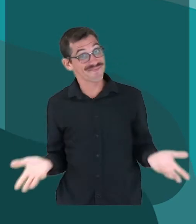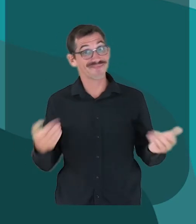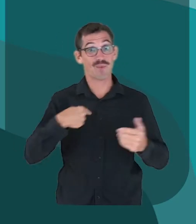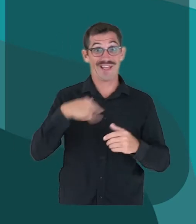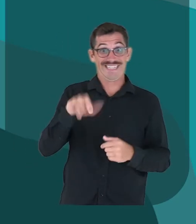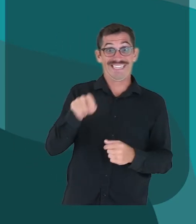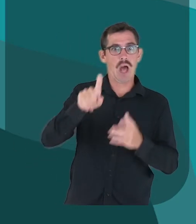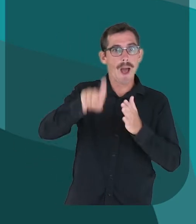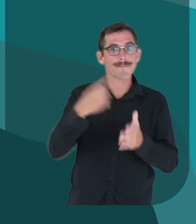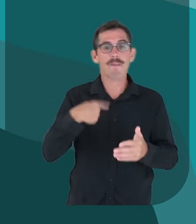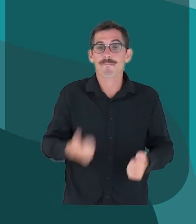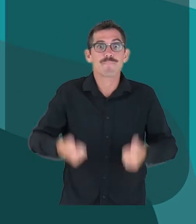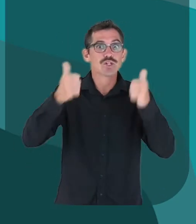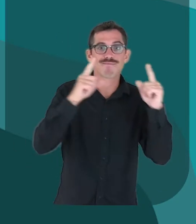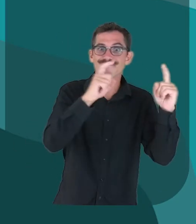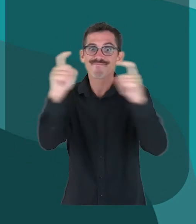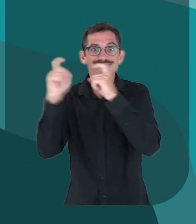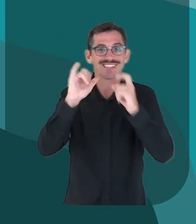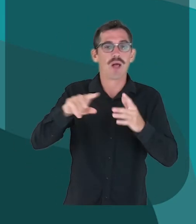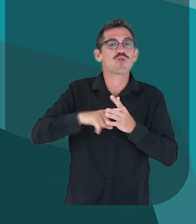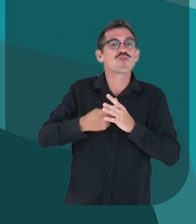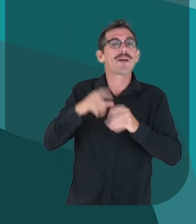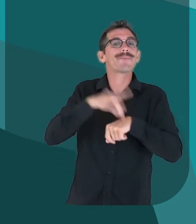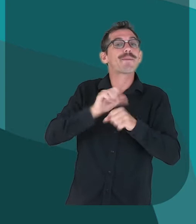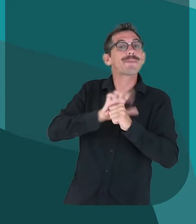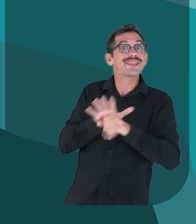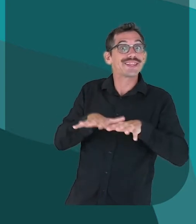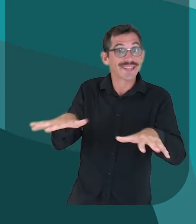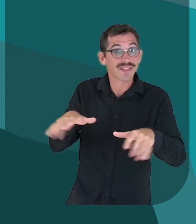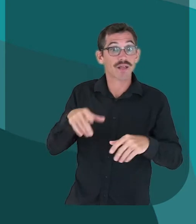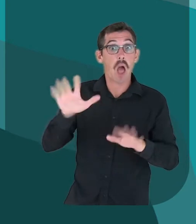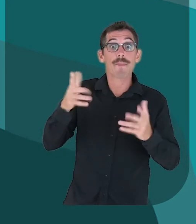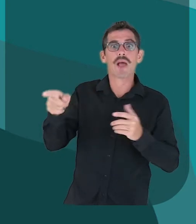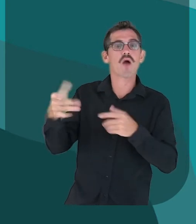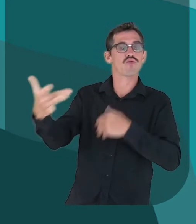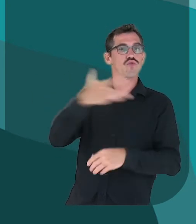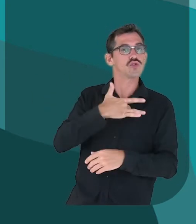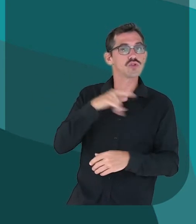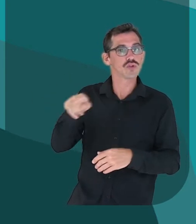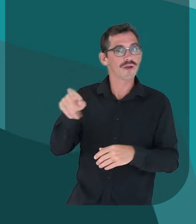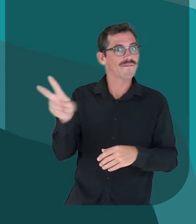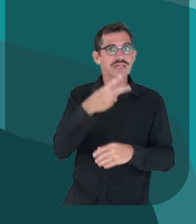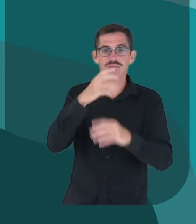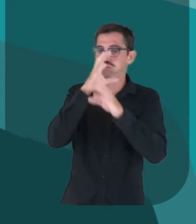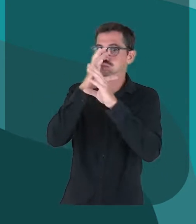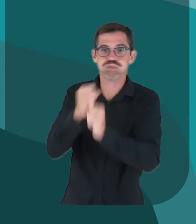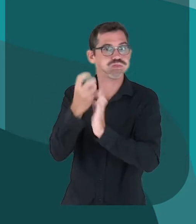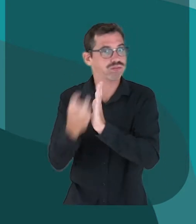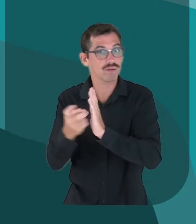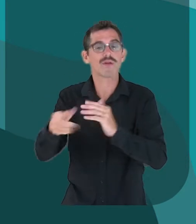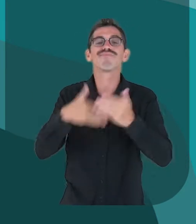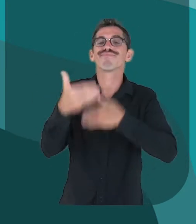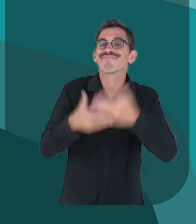En fait, c'est ça. Moi, j'ai commencé à faire de la photo beaucoup au début de la pandémie. Puis une méthode que j'ai beaucoup affectionnée